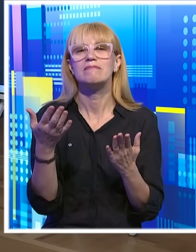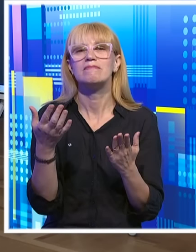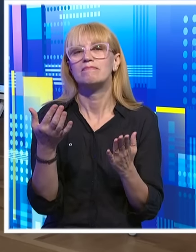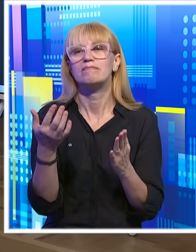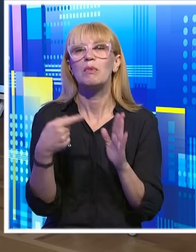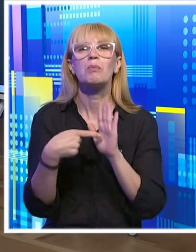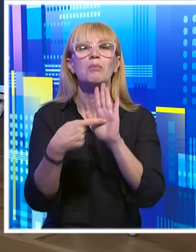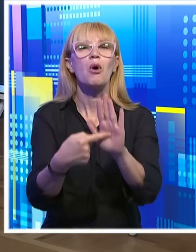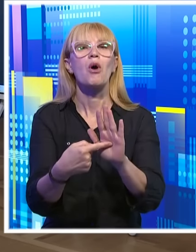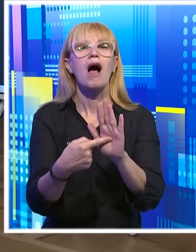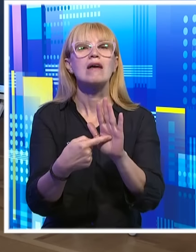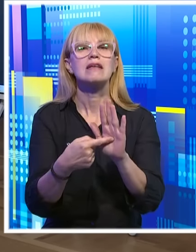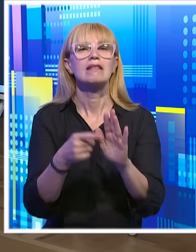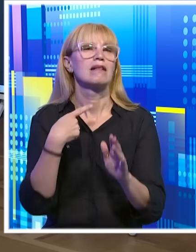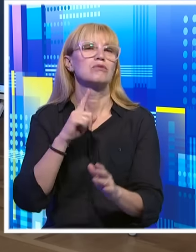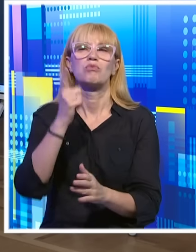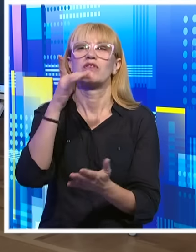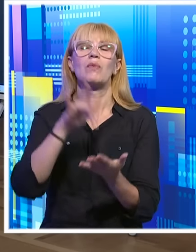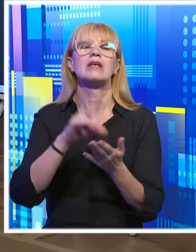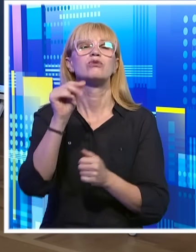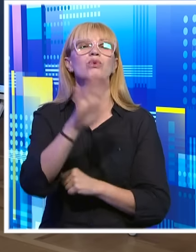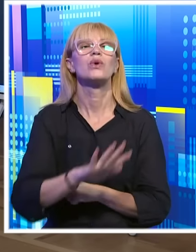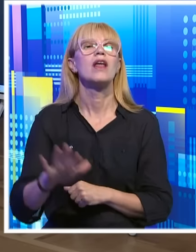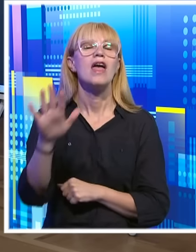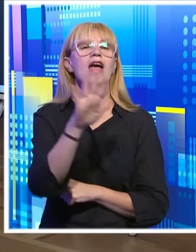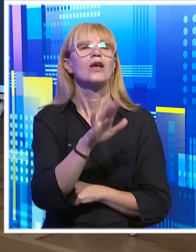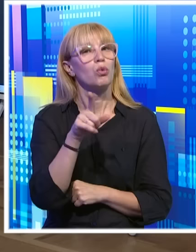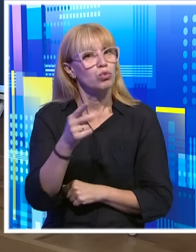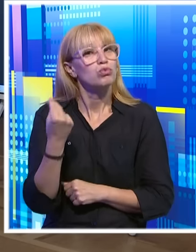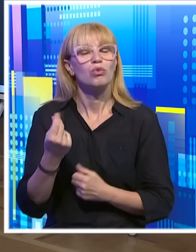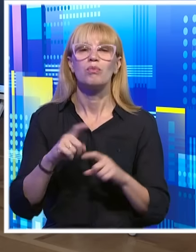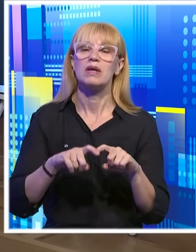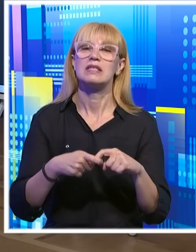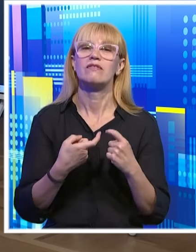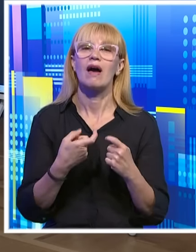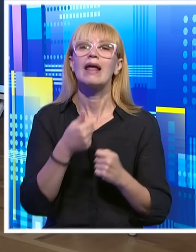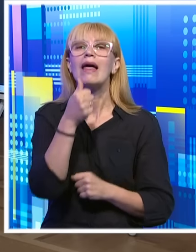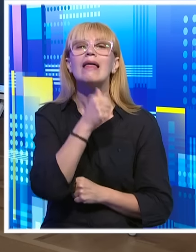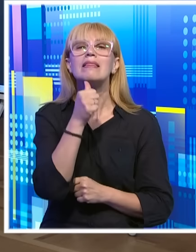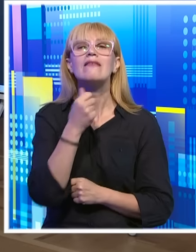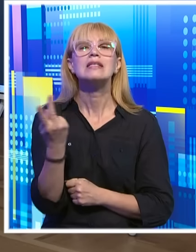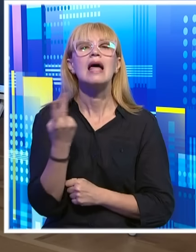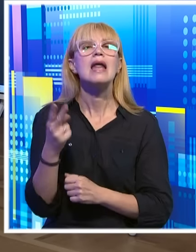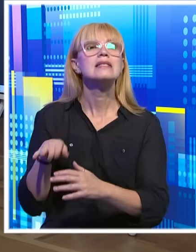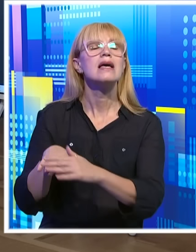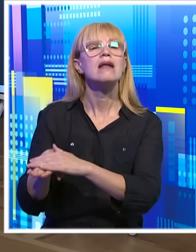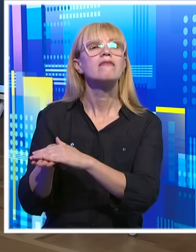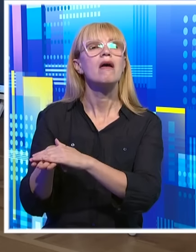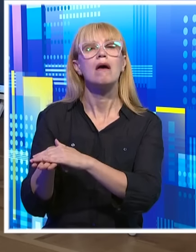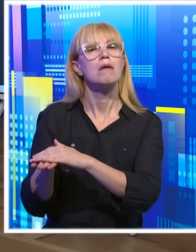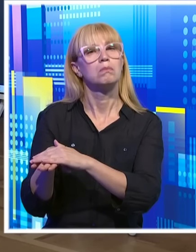ubedljivo prvi u regionu po tom pitanju. To su dobre stvari. Devizne rezerve su nam